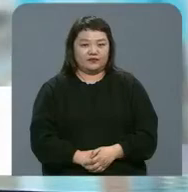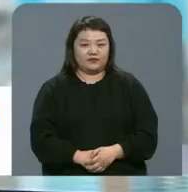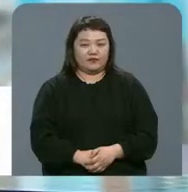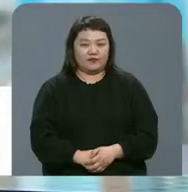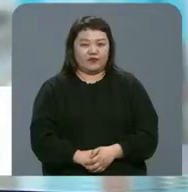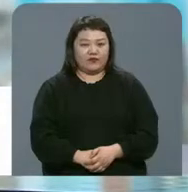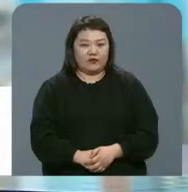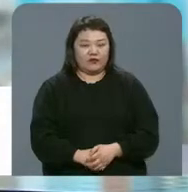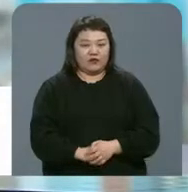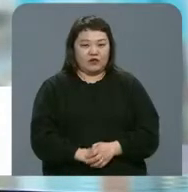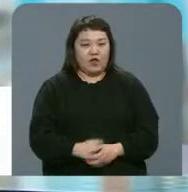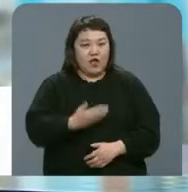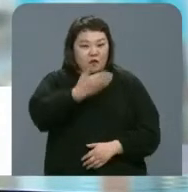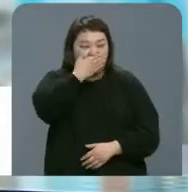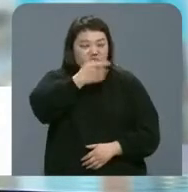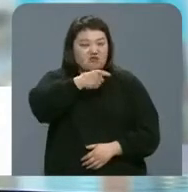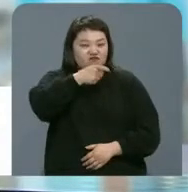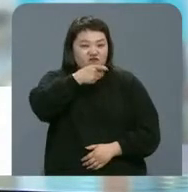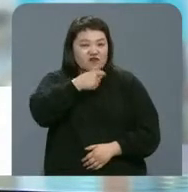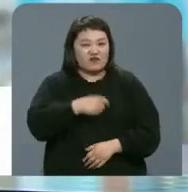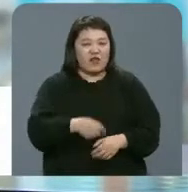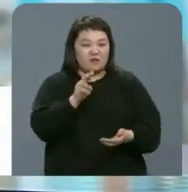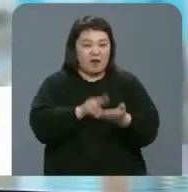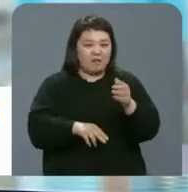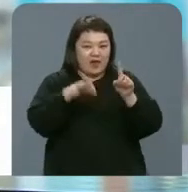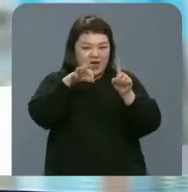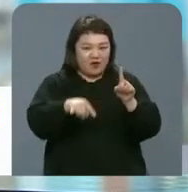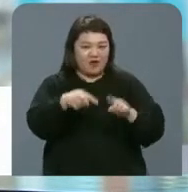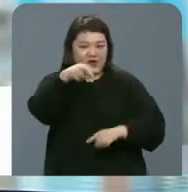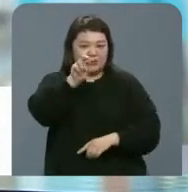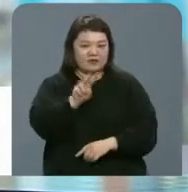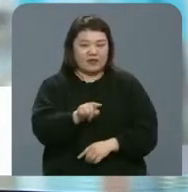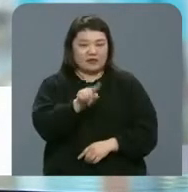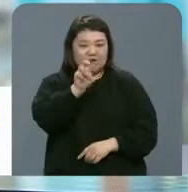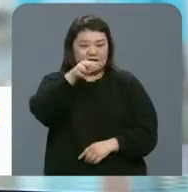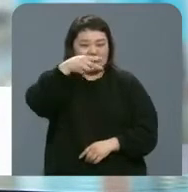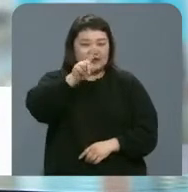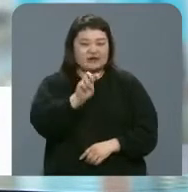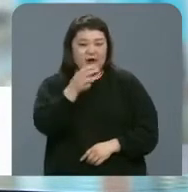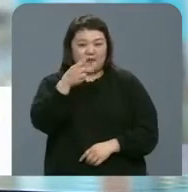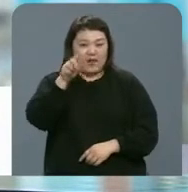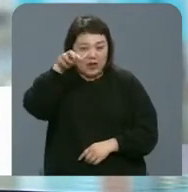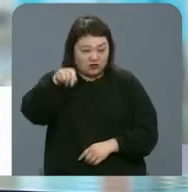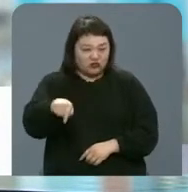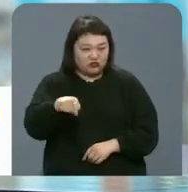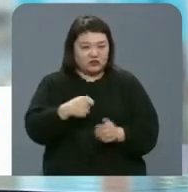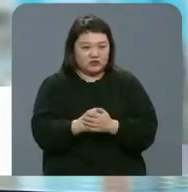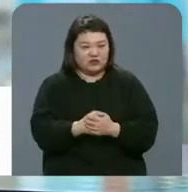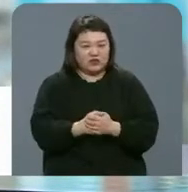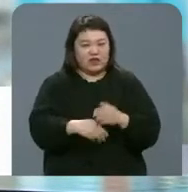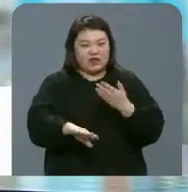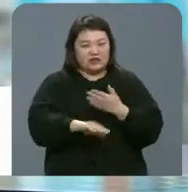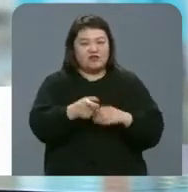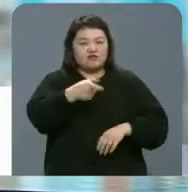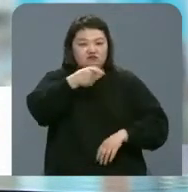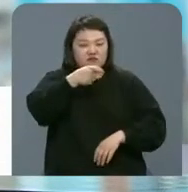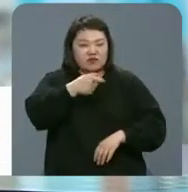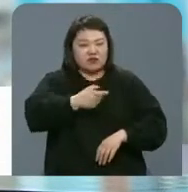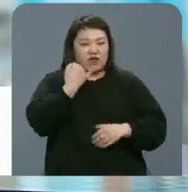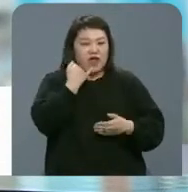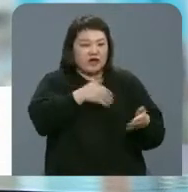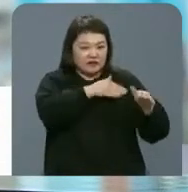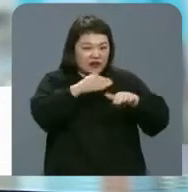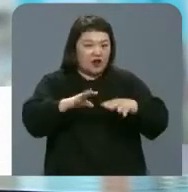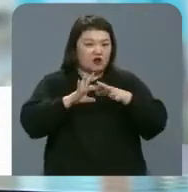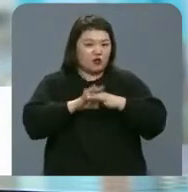국내 먹는샘물 점유율 이드 인 제주 삼다수 의 90% 는 해상 물류 를 통해 다른 지역에서 판매됩니다